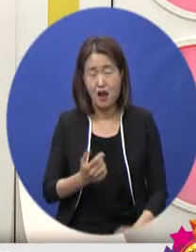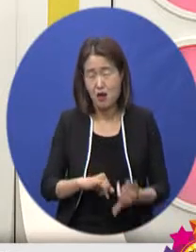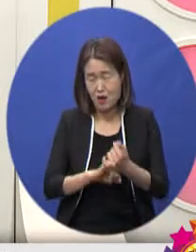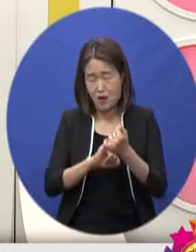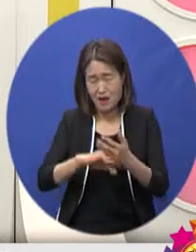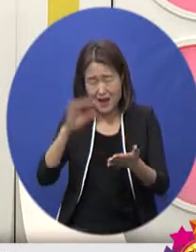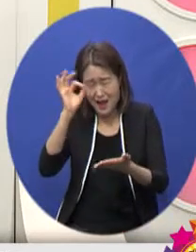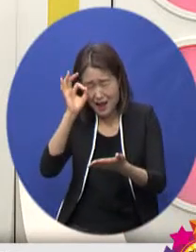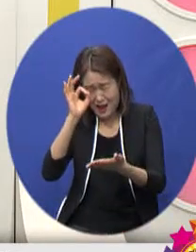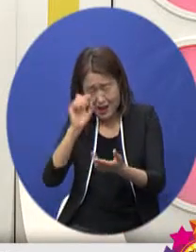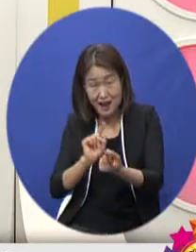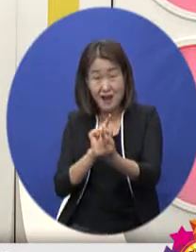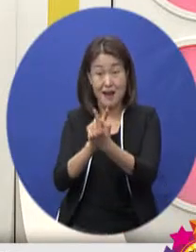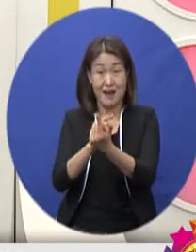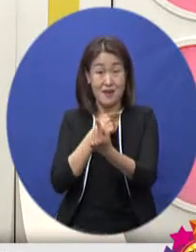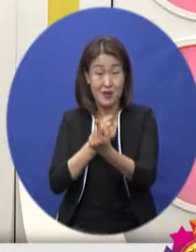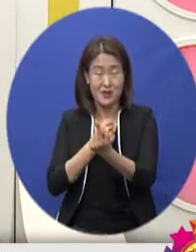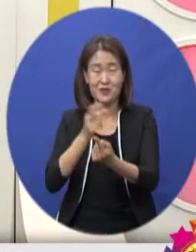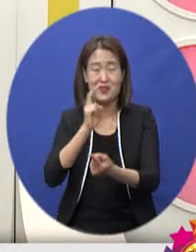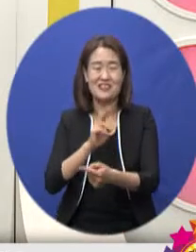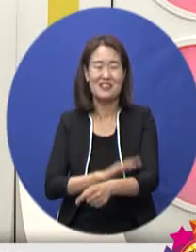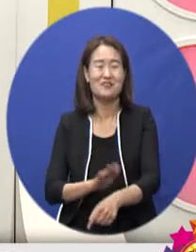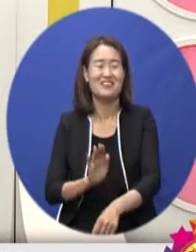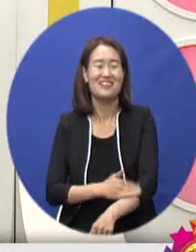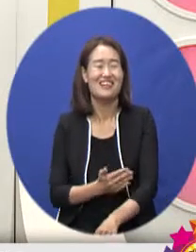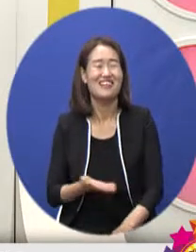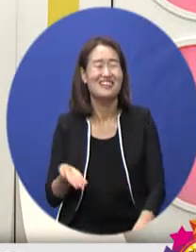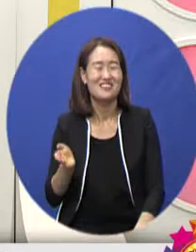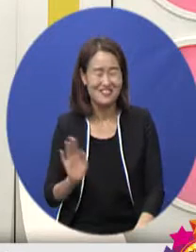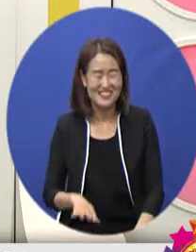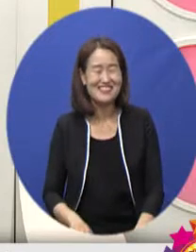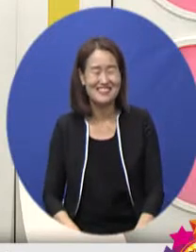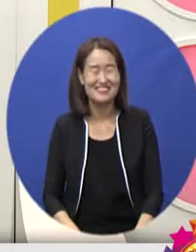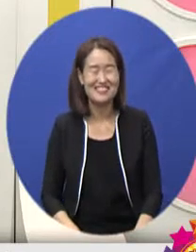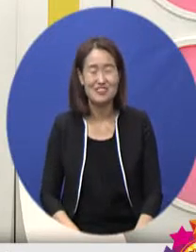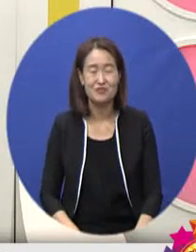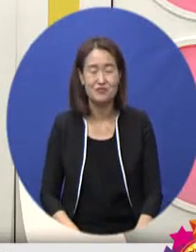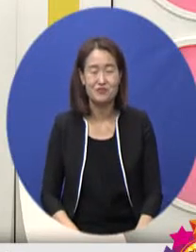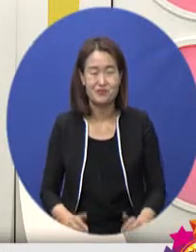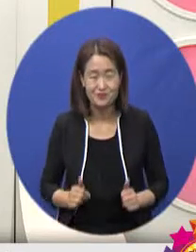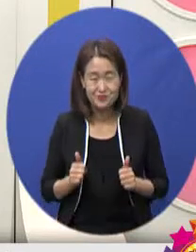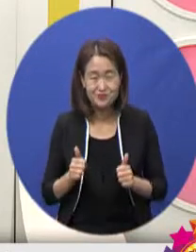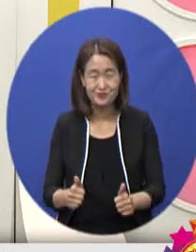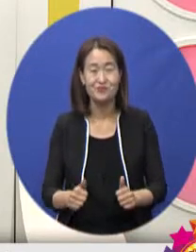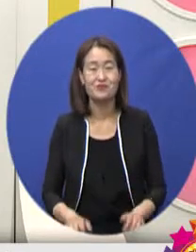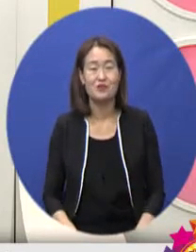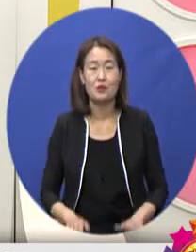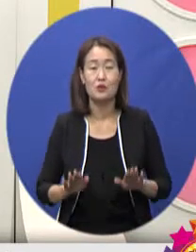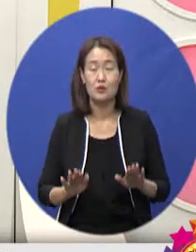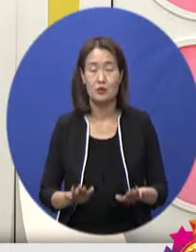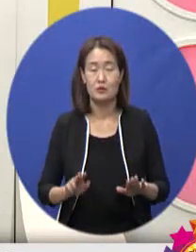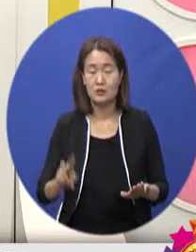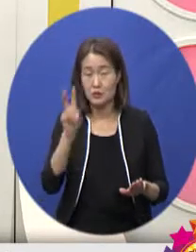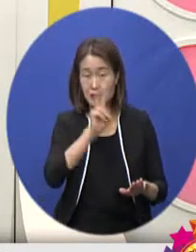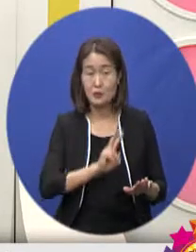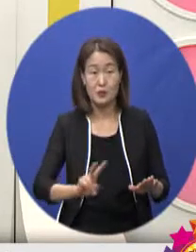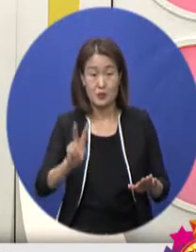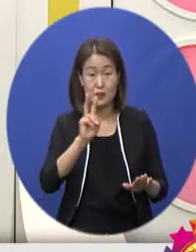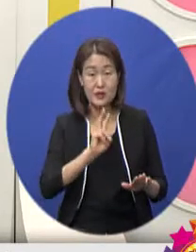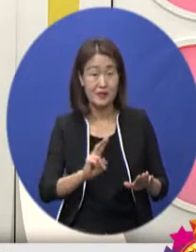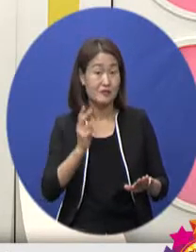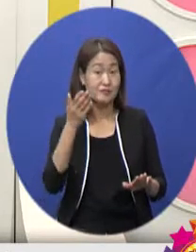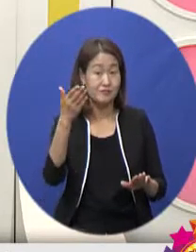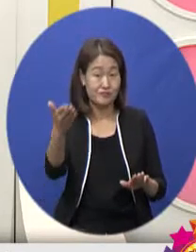찾으시길 바라겠고요. 네, 그래서 노래는 못 불러도 우리 그 선생님 때문에 끝나겠습니다. 네. 네. 오늘 노래